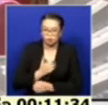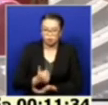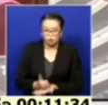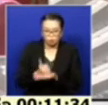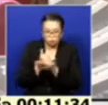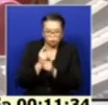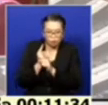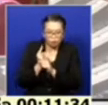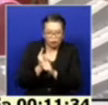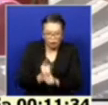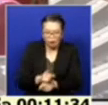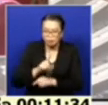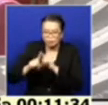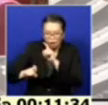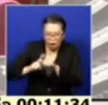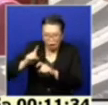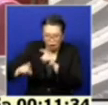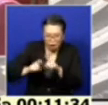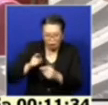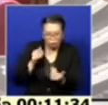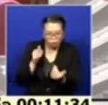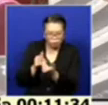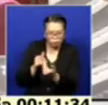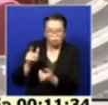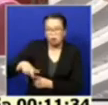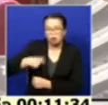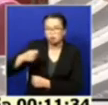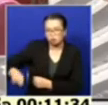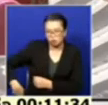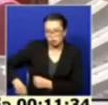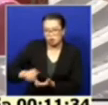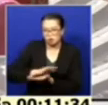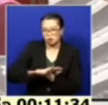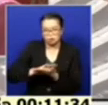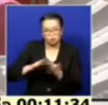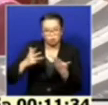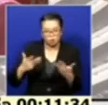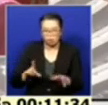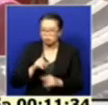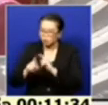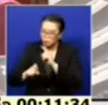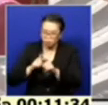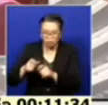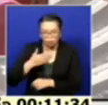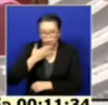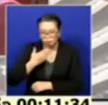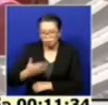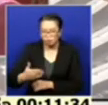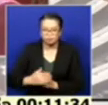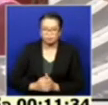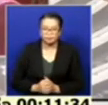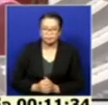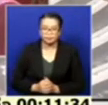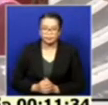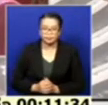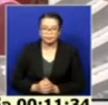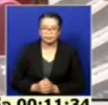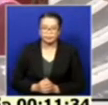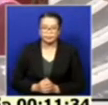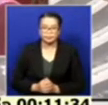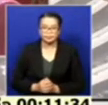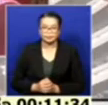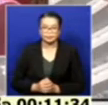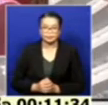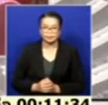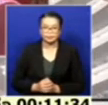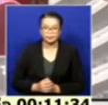ที่4นี้เกิดขึ้นในกัมพูชาสำหรับประเทศไทยทางการไทยทำได้อย่างมากก็อย่างที่ได้ทำกันไปแล้ว